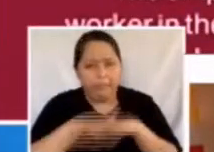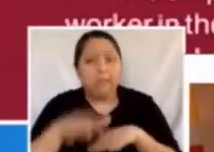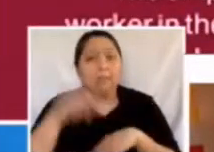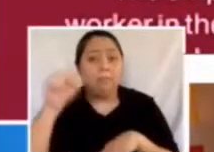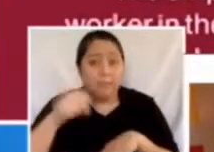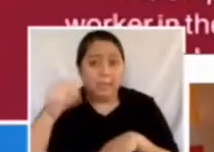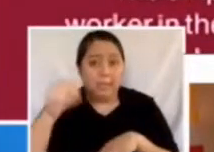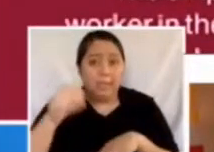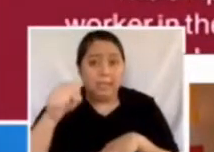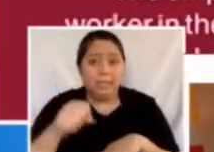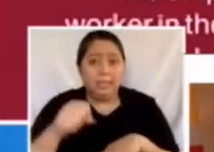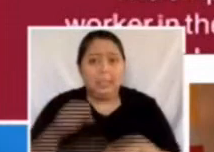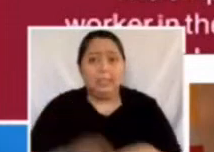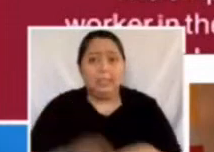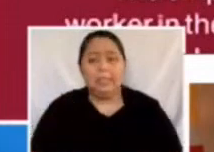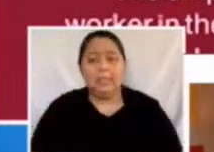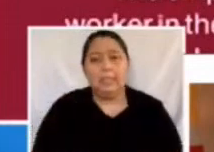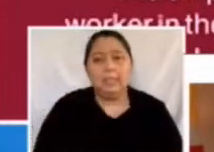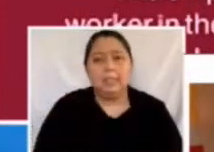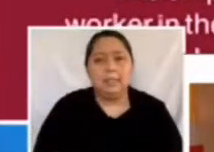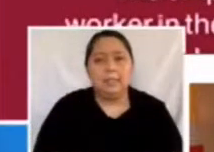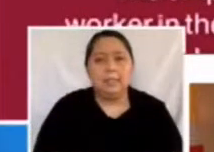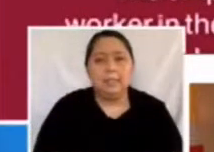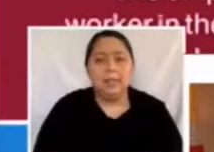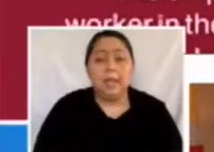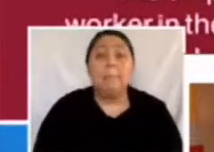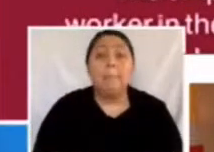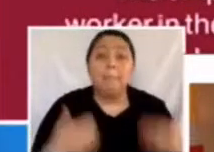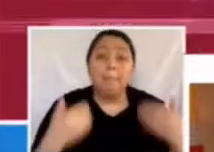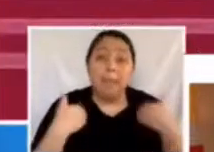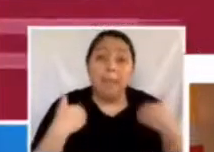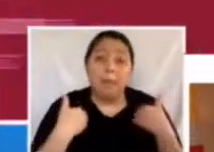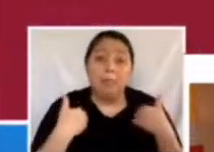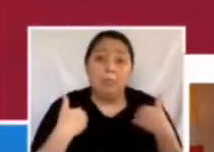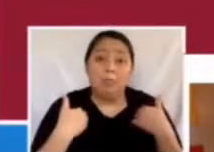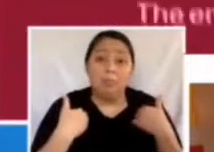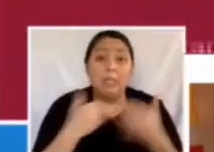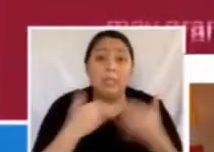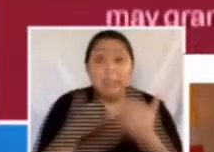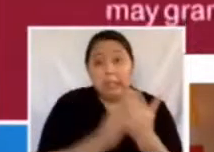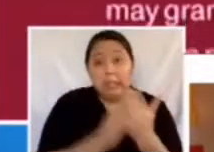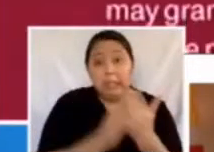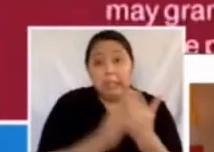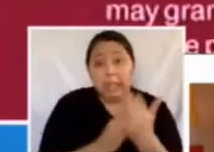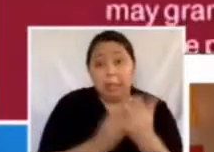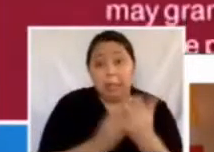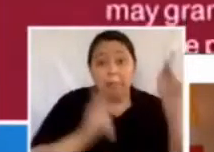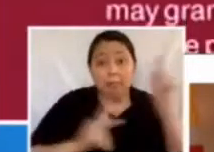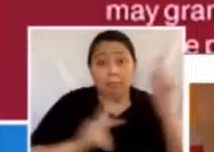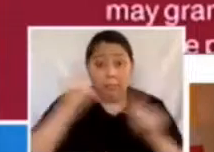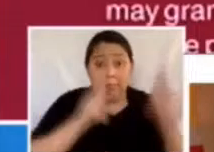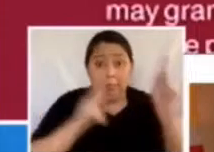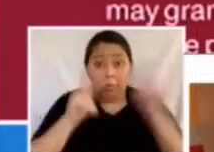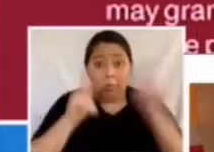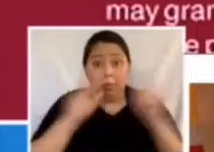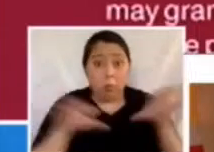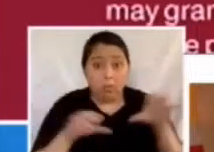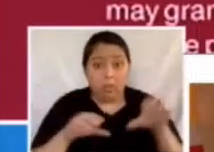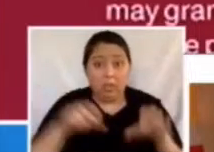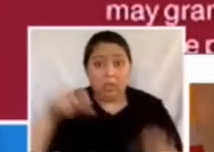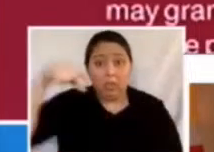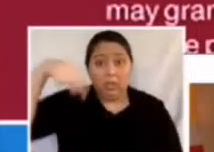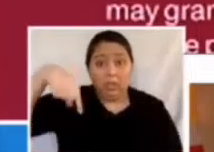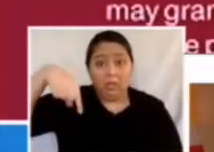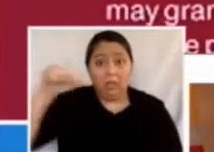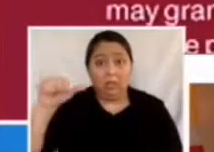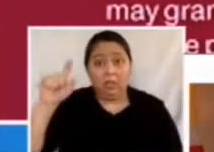forced to go on the forced leave. Allowed po ito ng Ministry of Administrative Development